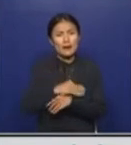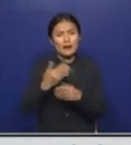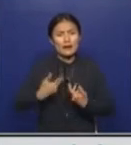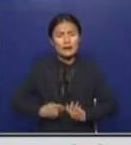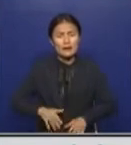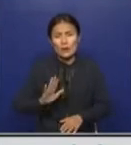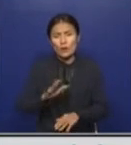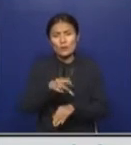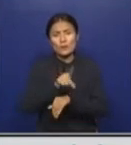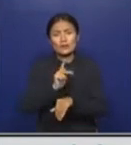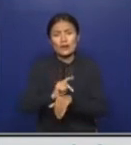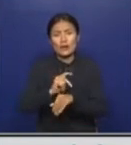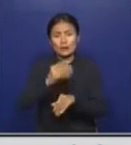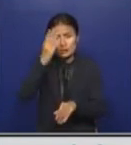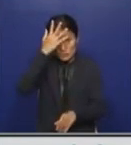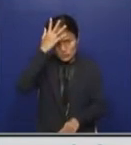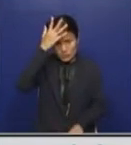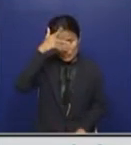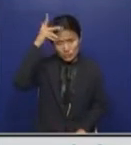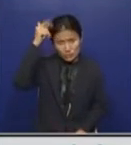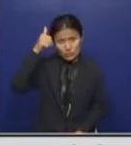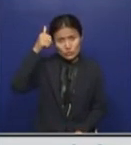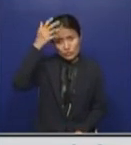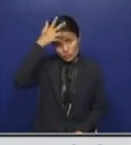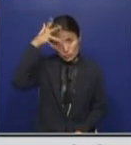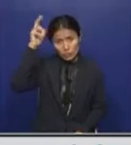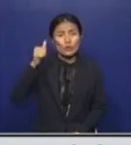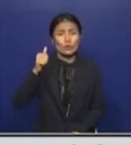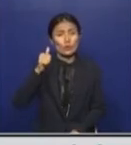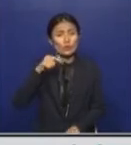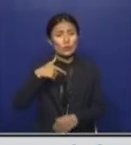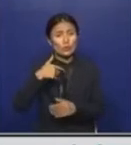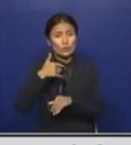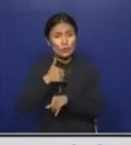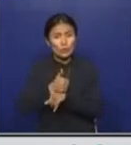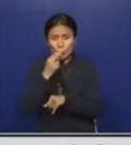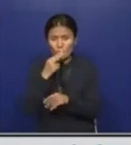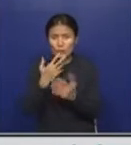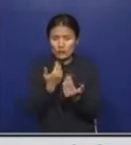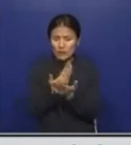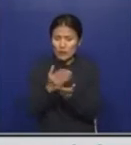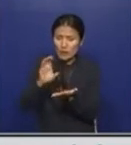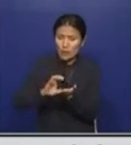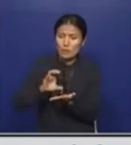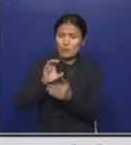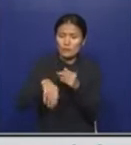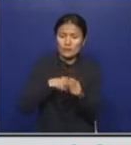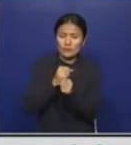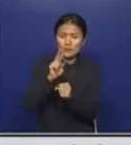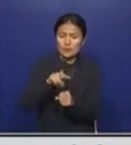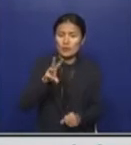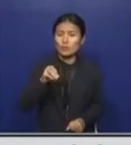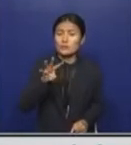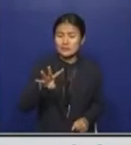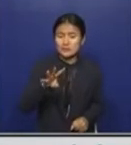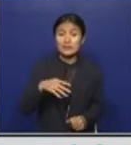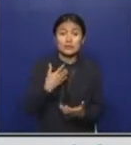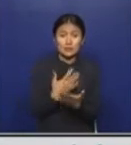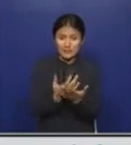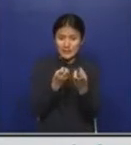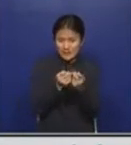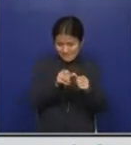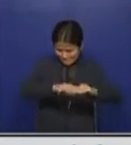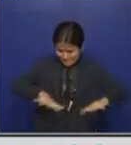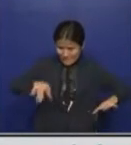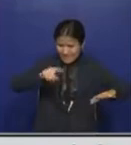ได้รับรู้รับทราบนะคะว่างบประมาณของปี64นะคะหาดสำราญจังหวัดตรังนั้นเนี่ยตั้งไ